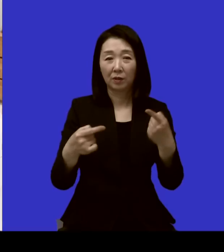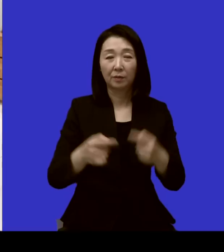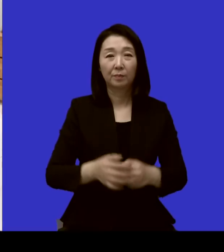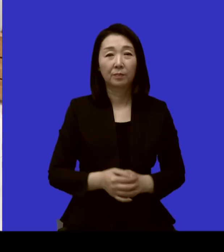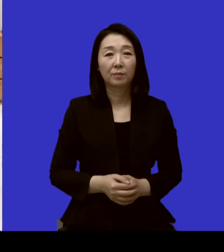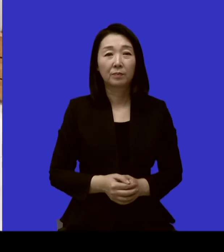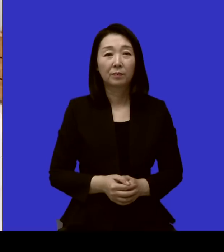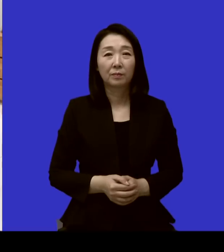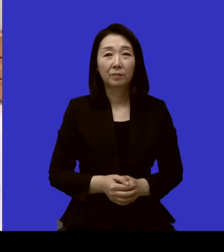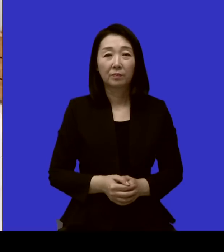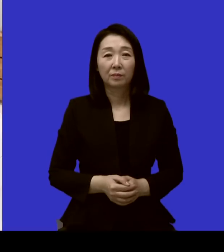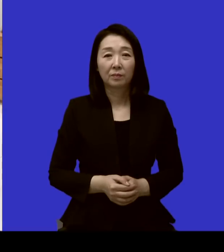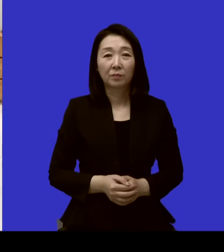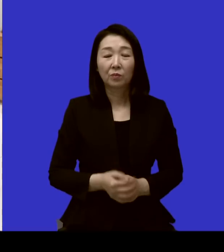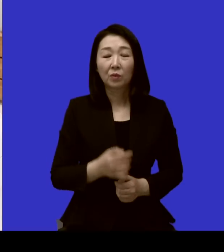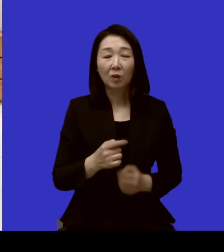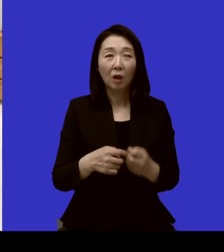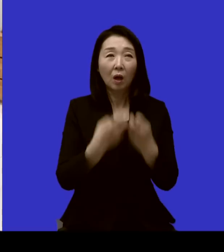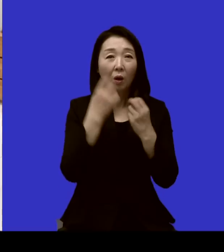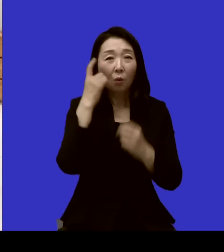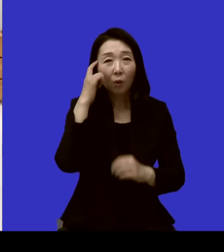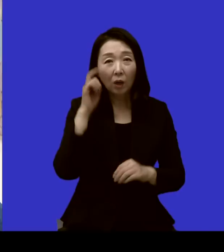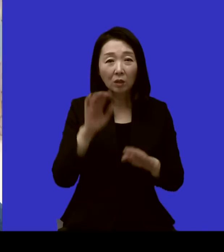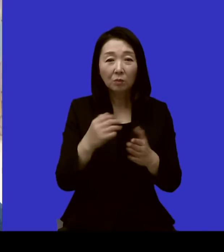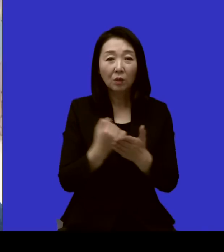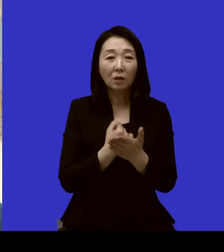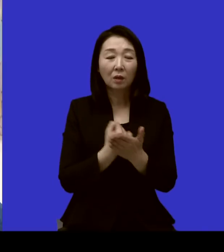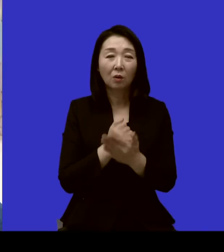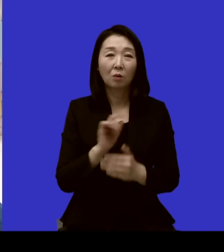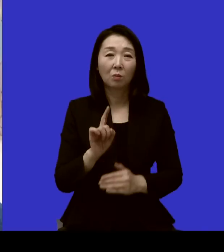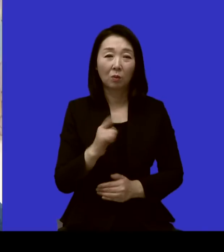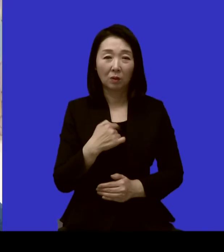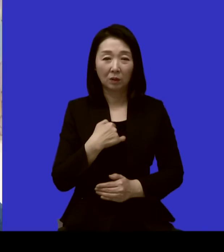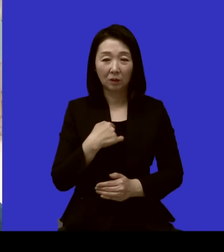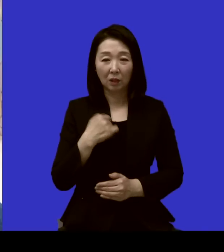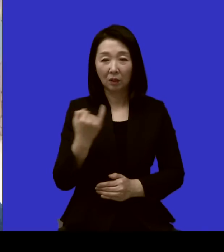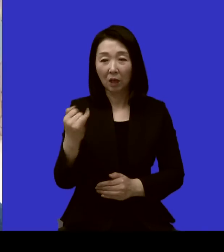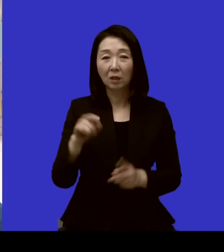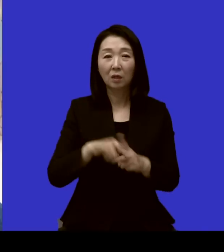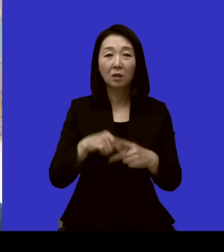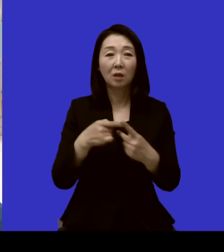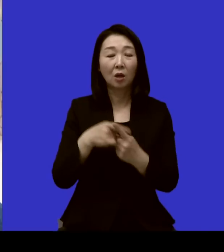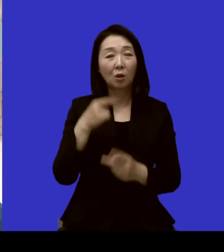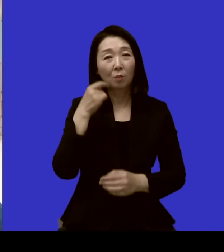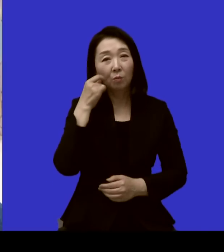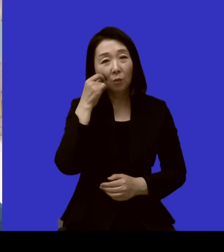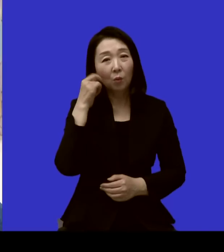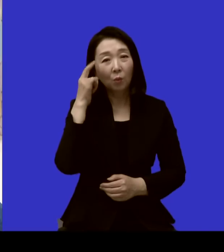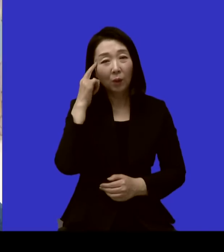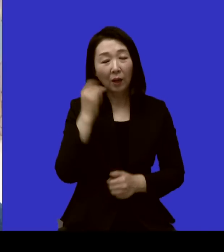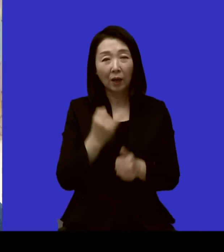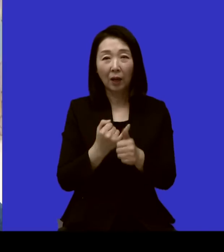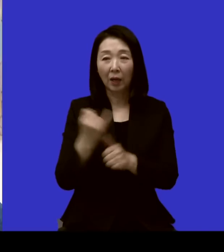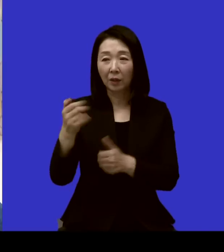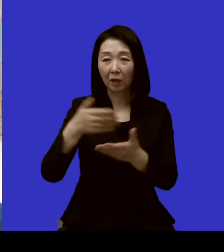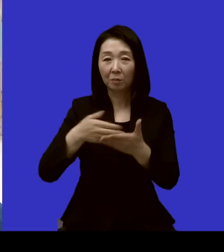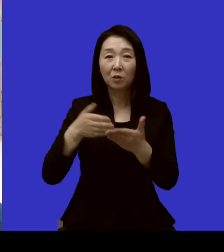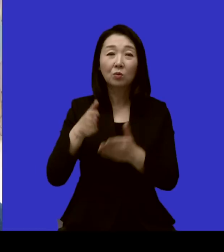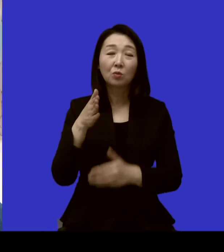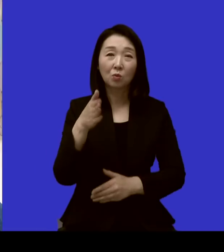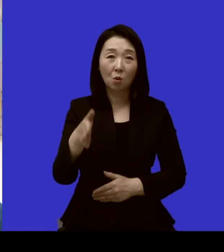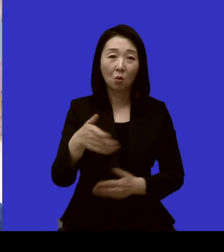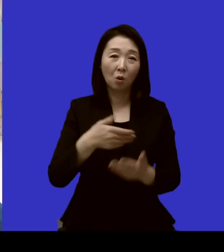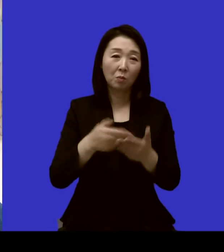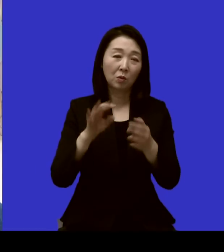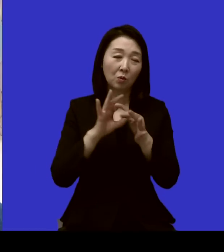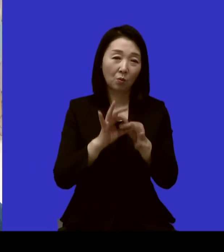무슨 일이 있었던 건가요? 지금도 너무 안타까운 게 저는 아내를 이해를 못 하고 있었던 게 예. 아내가 이제 미술을 전공하고